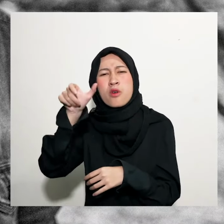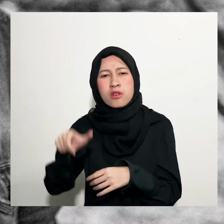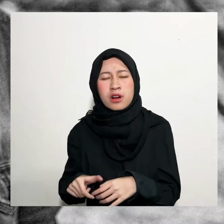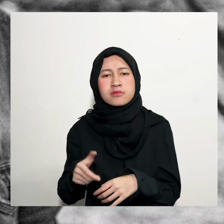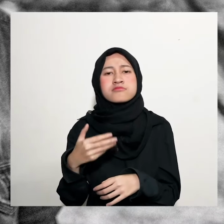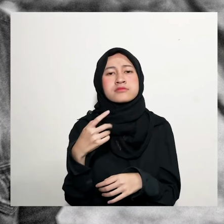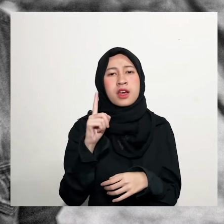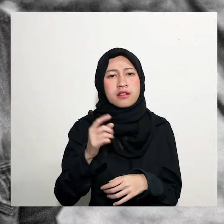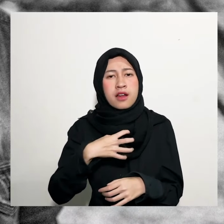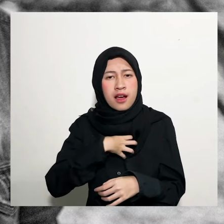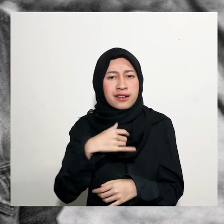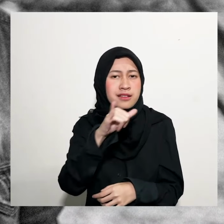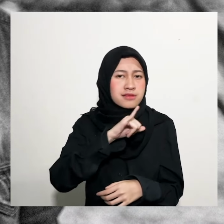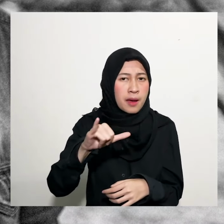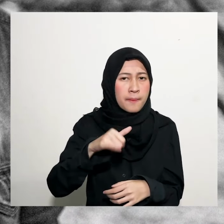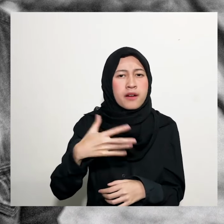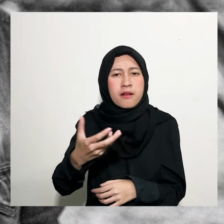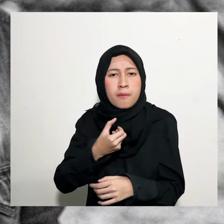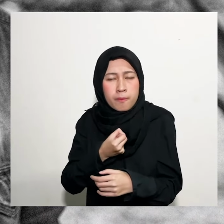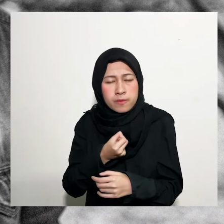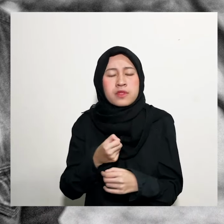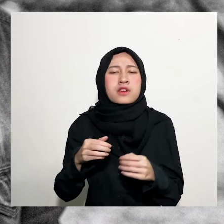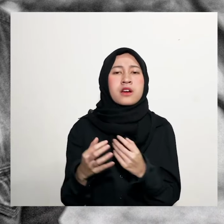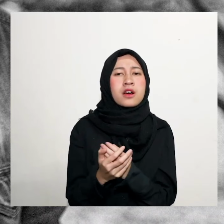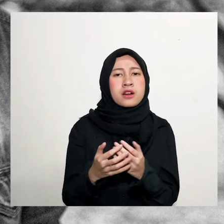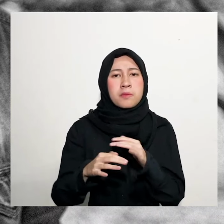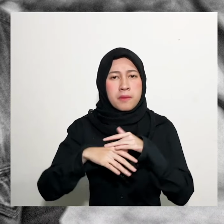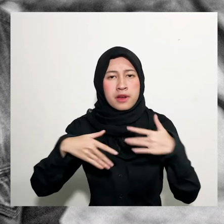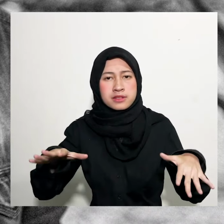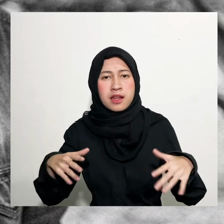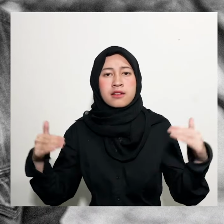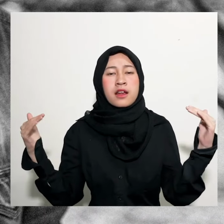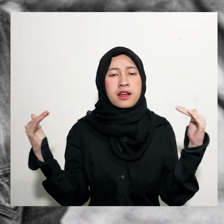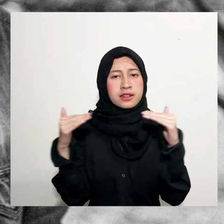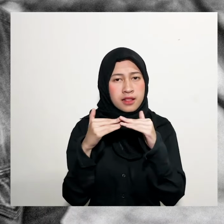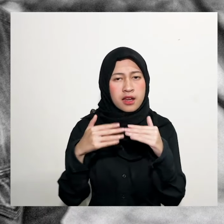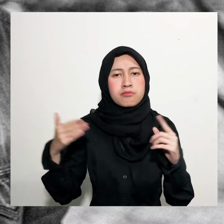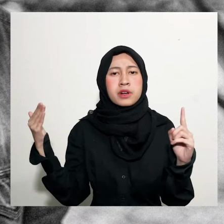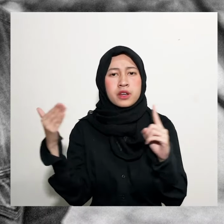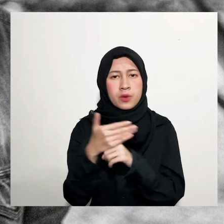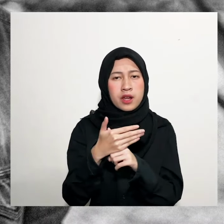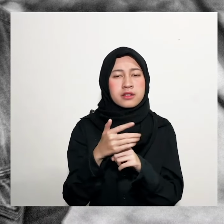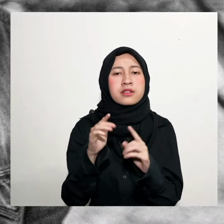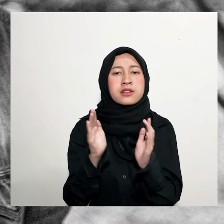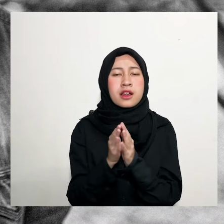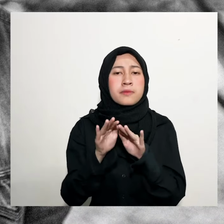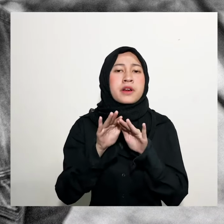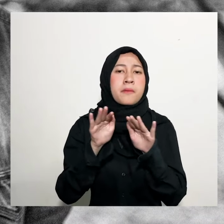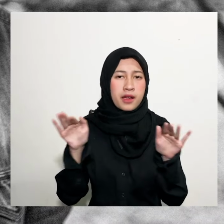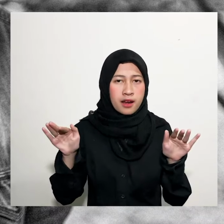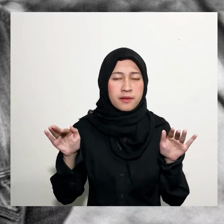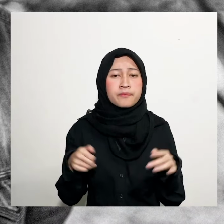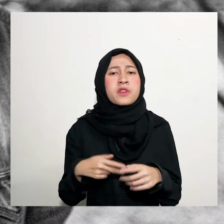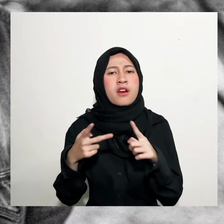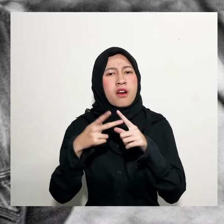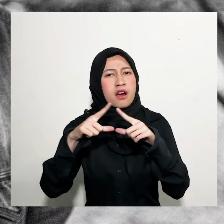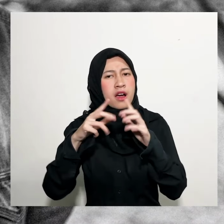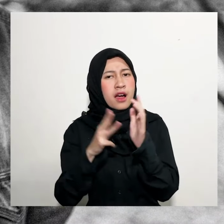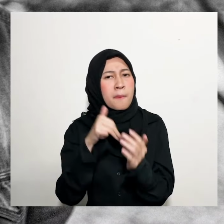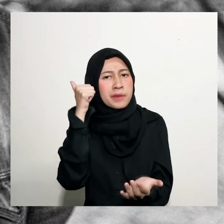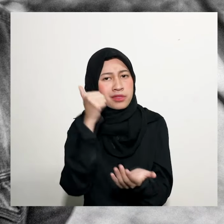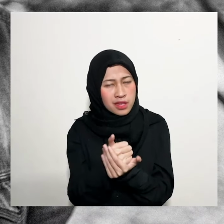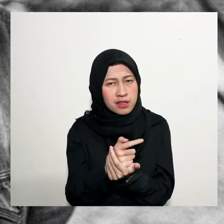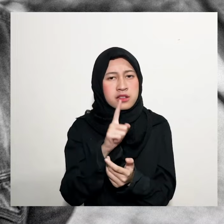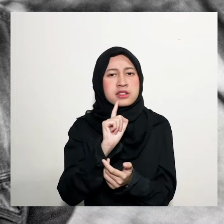orang mempunyai hak yang sama untuk memperoleh kebebasan, keadilan, perlindungan, dan perdamaian. HAM